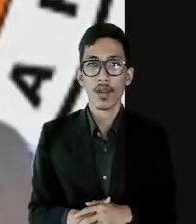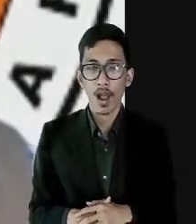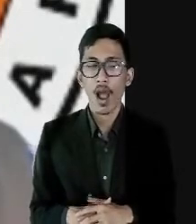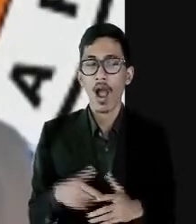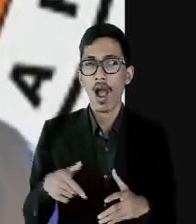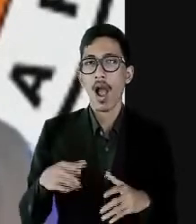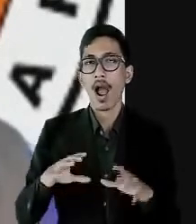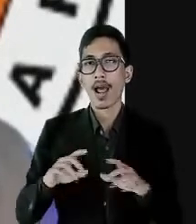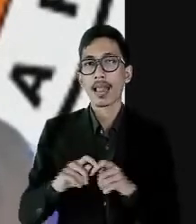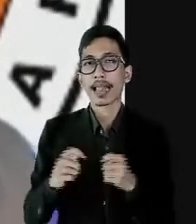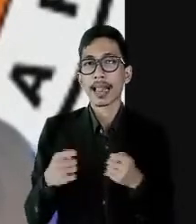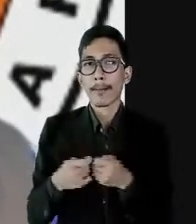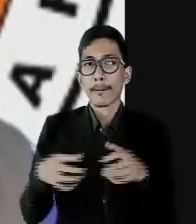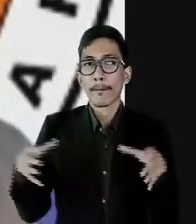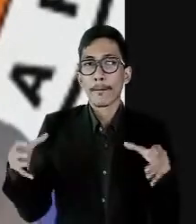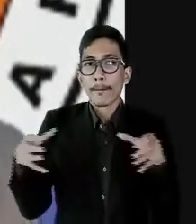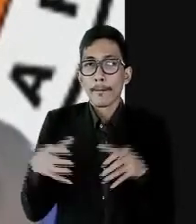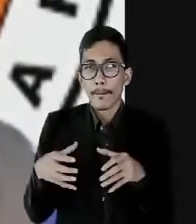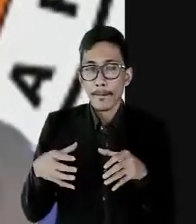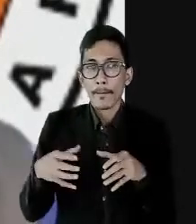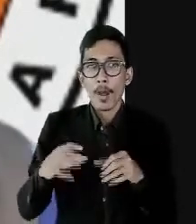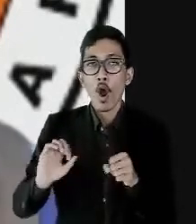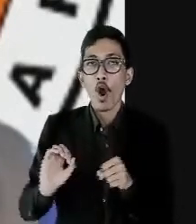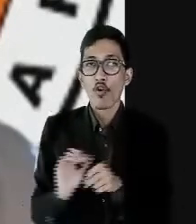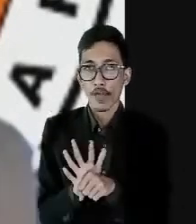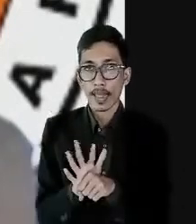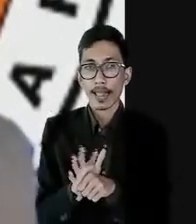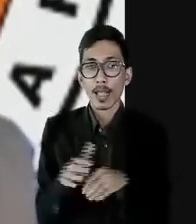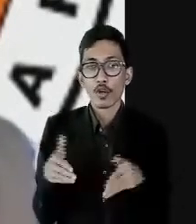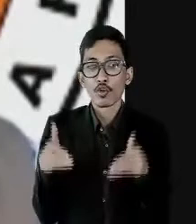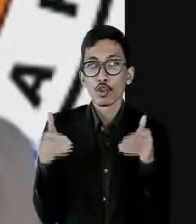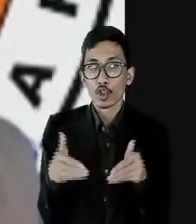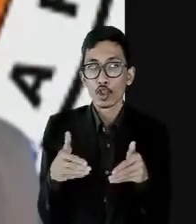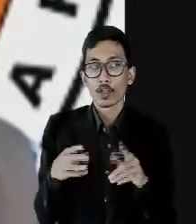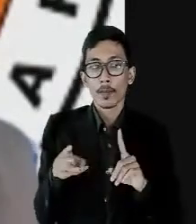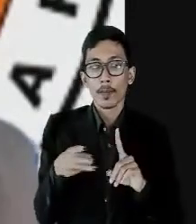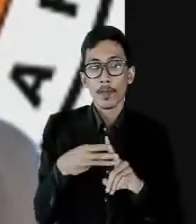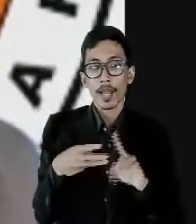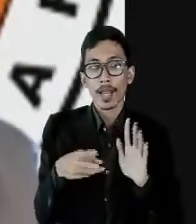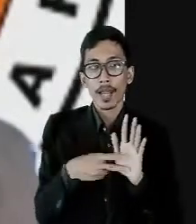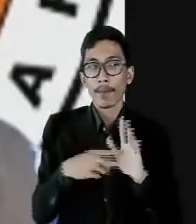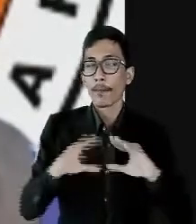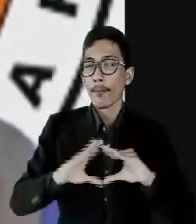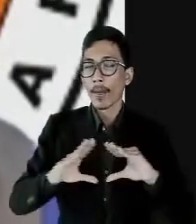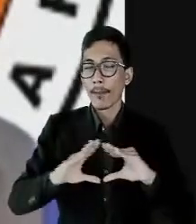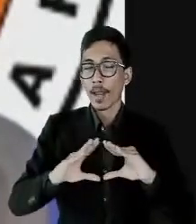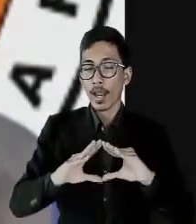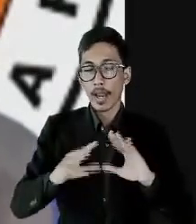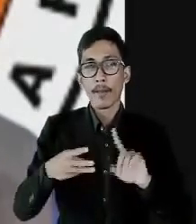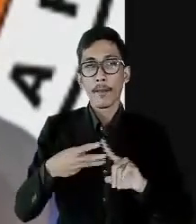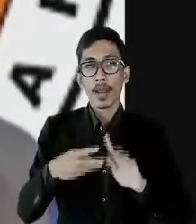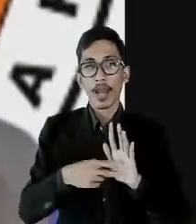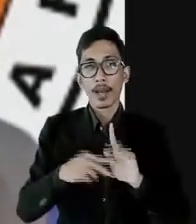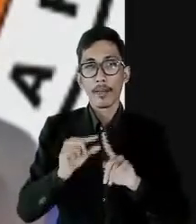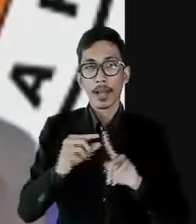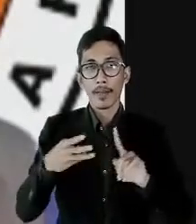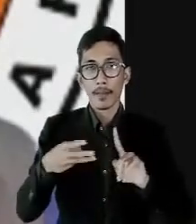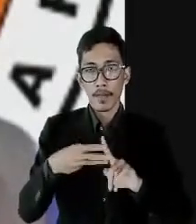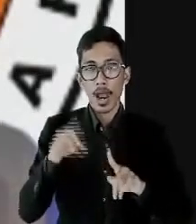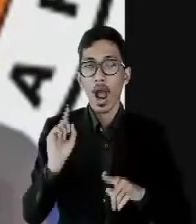Satgas COVID yang langsung dari BNPB Pusat bersama-sama dengan kami di